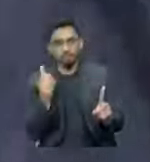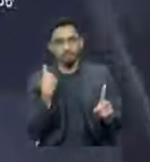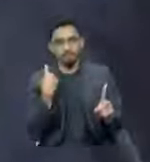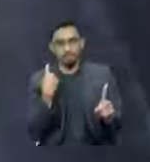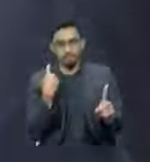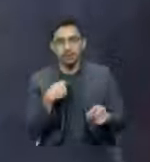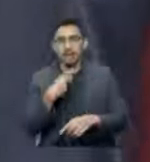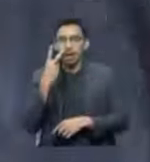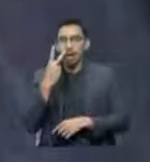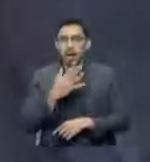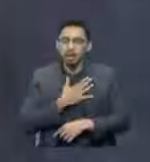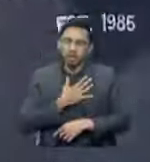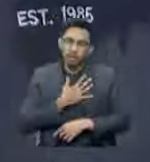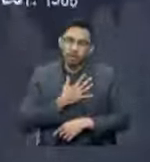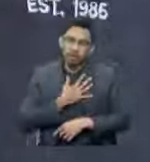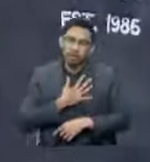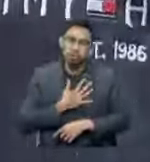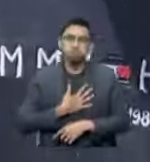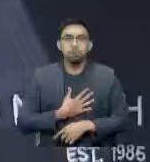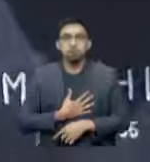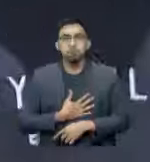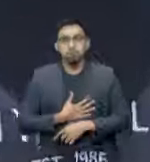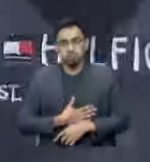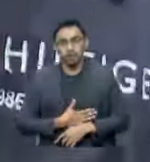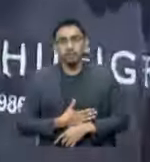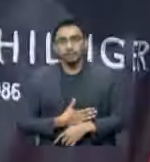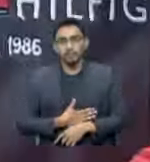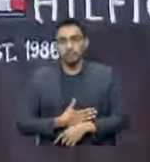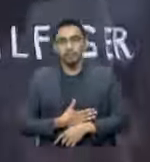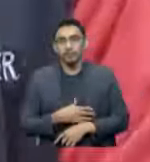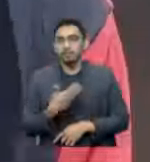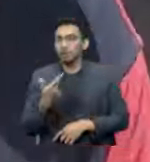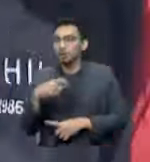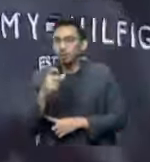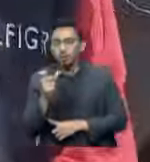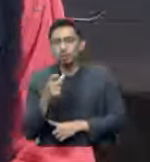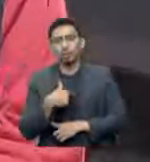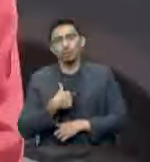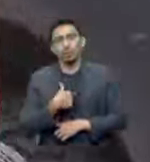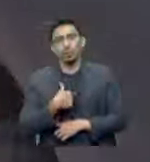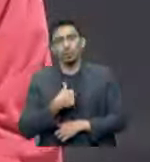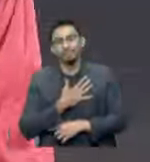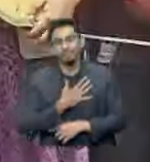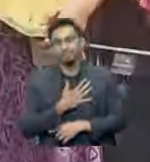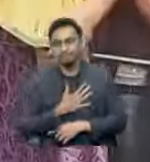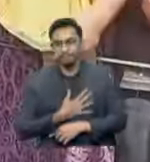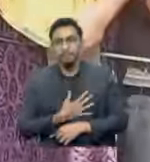kasihan. Sampai cucu dia rapotok mak itu. Mama pe cucu itu? Sampai cucu.